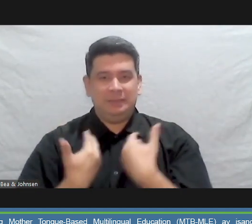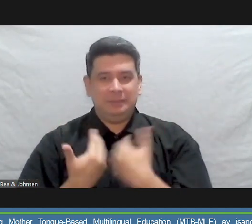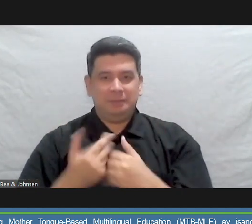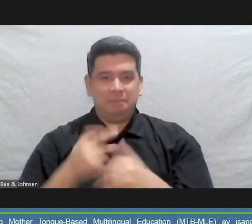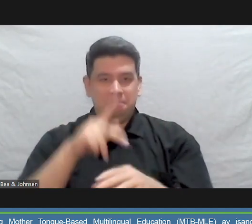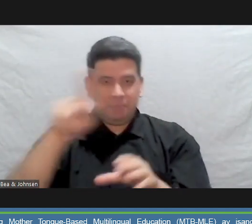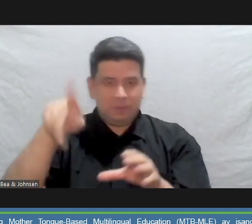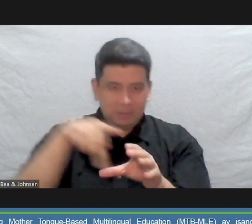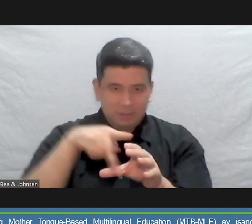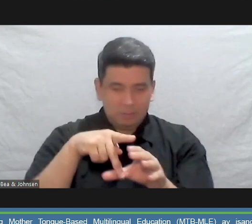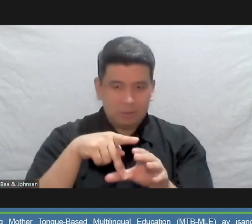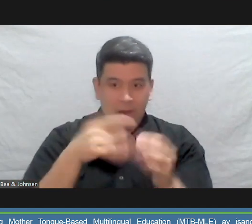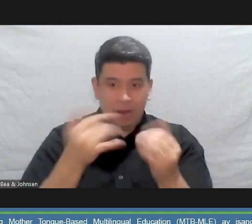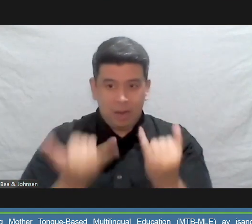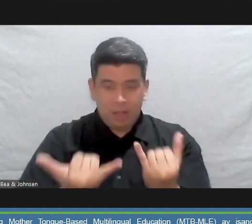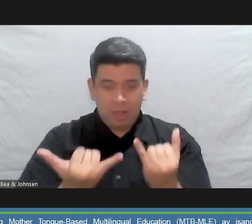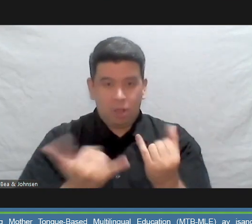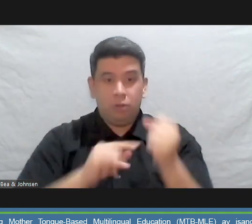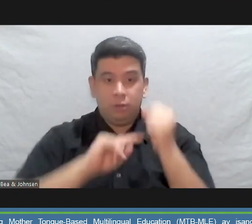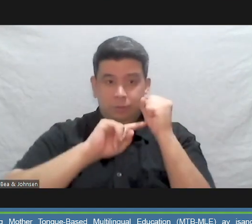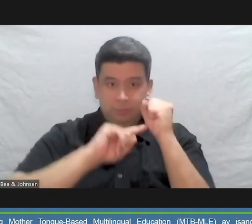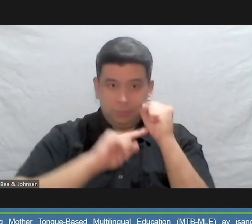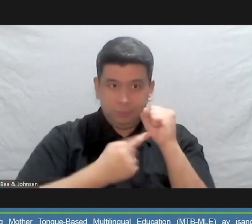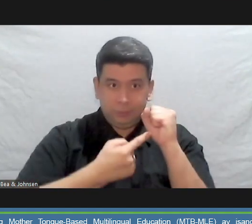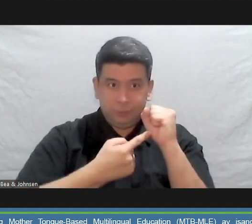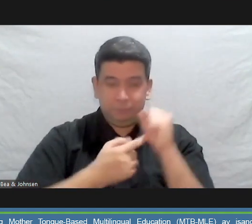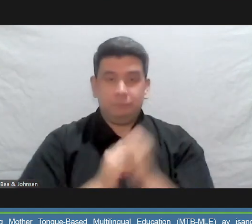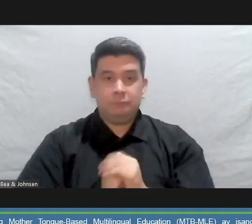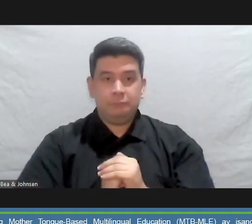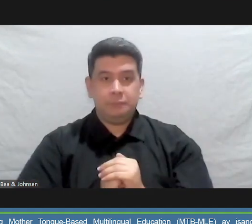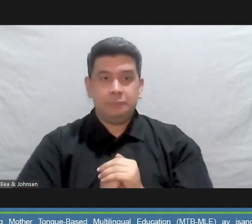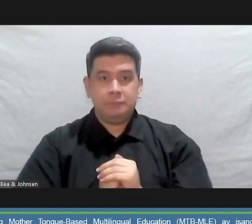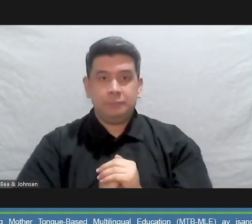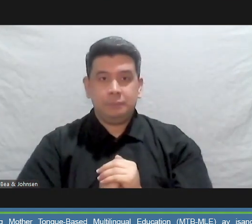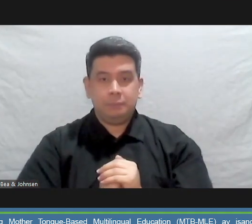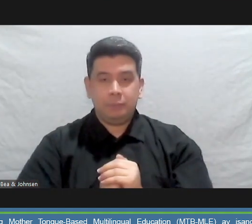natin sisimulan ang ating programa. Ngayon,